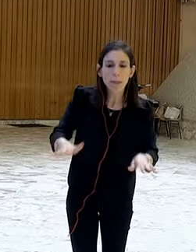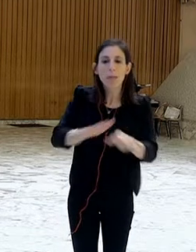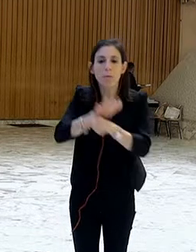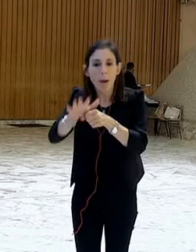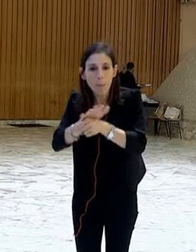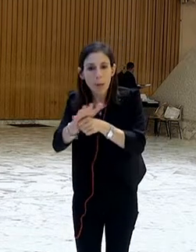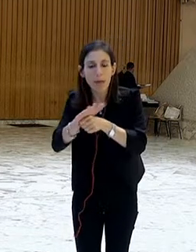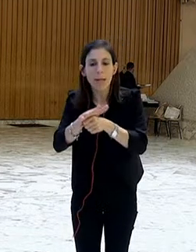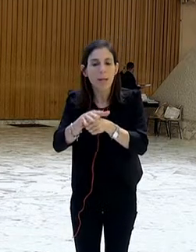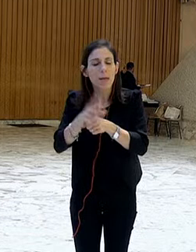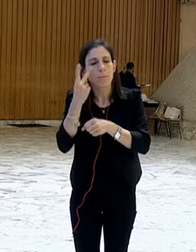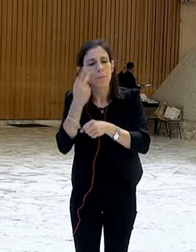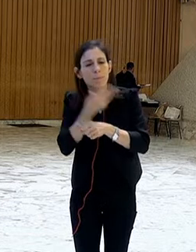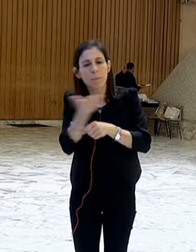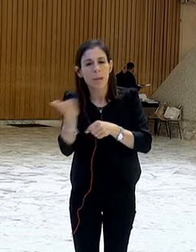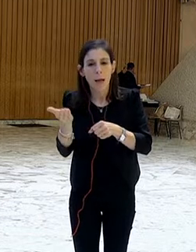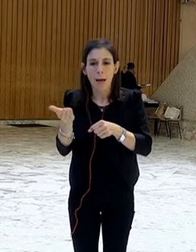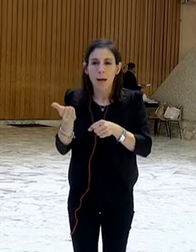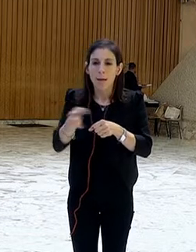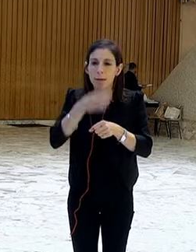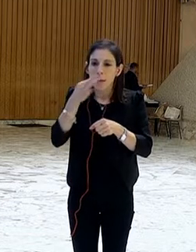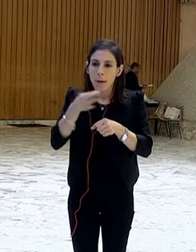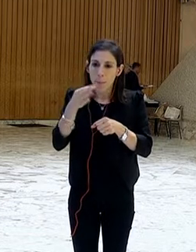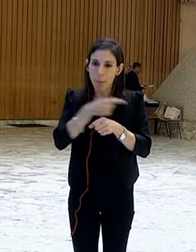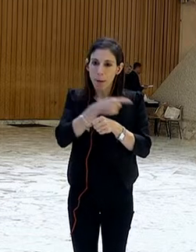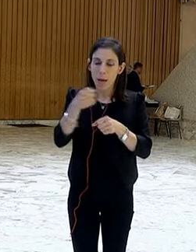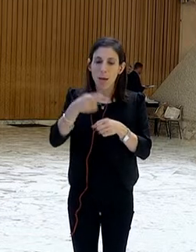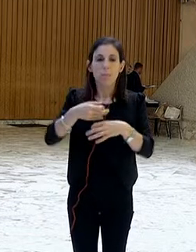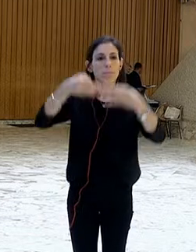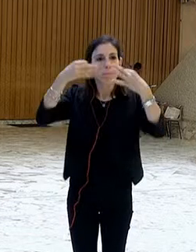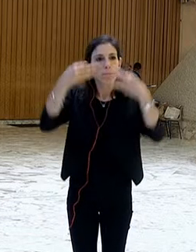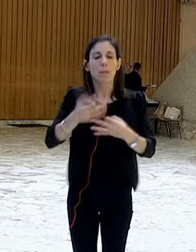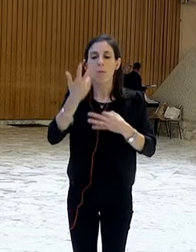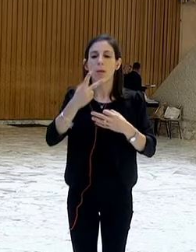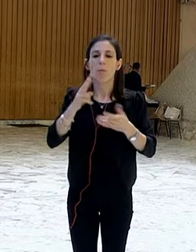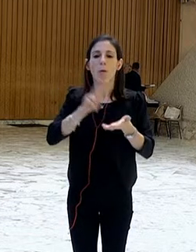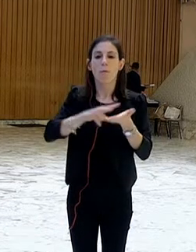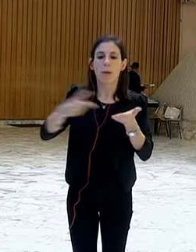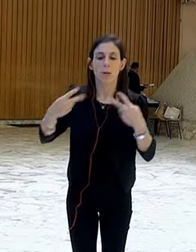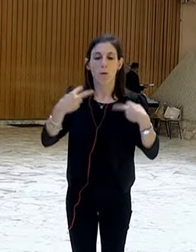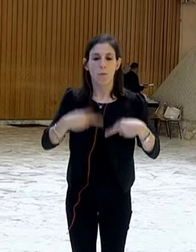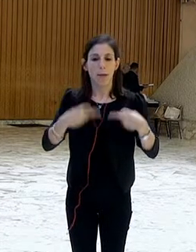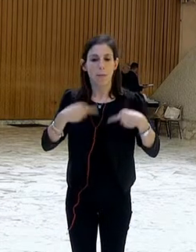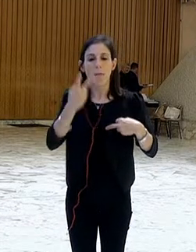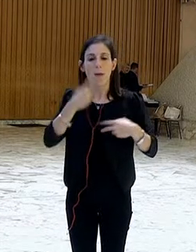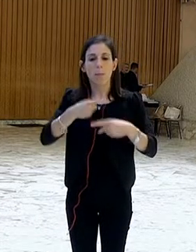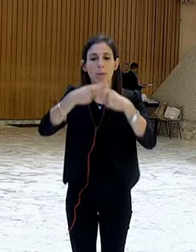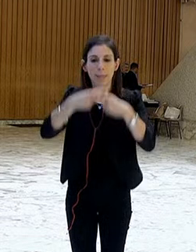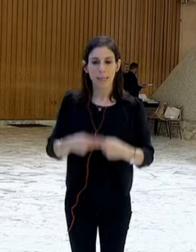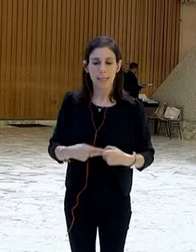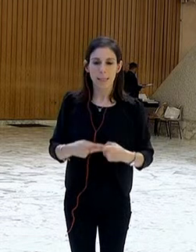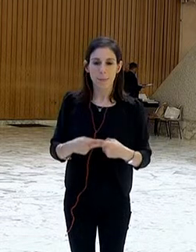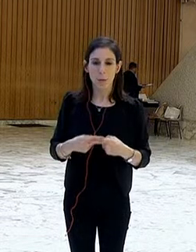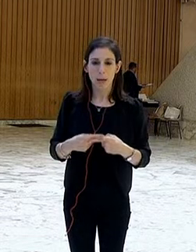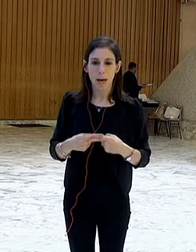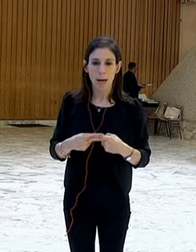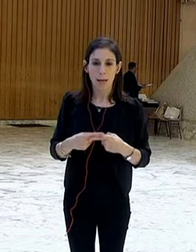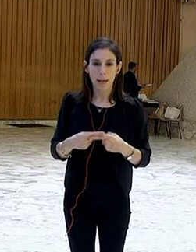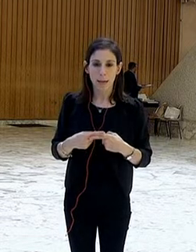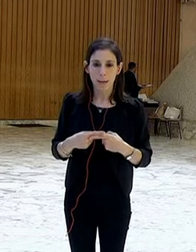déterminés à vivre l'Évangile et témoigner par les petits faits du quotidien et à se donner sans